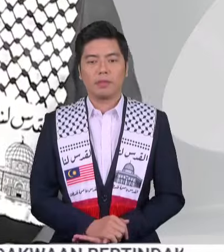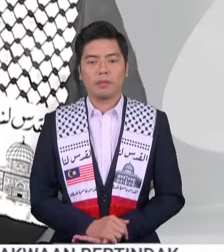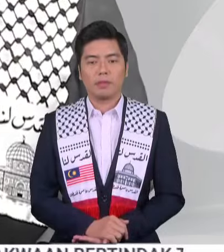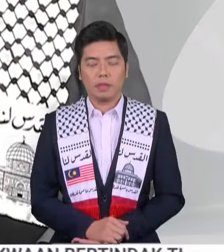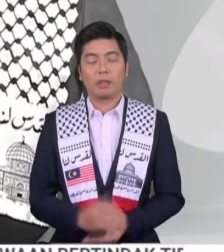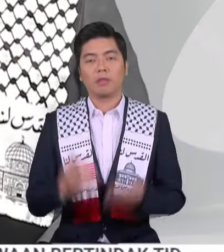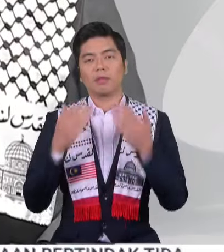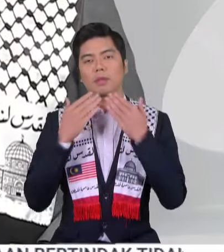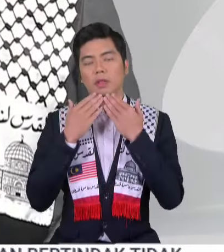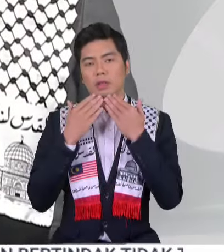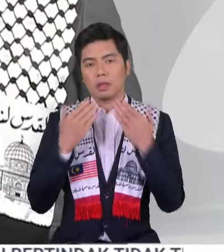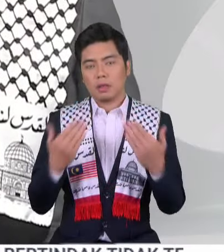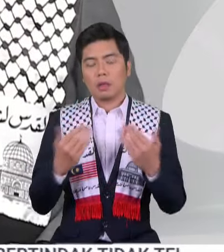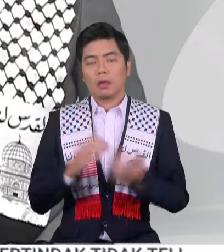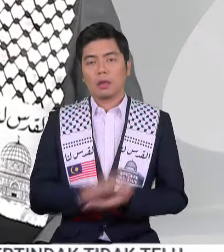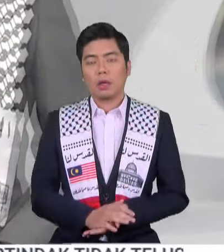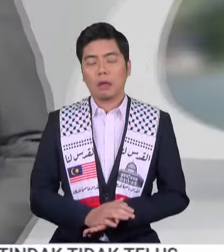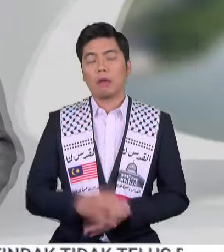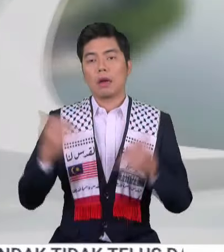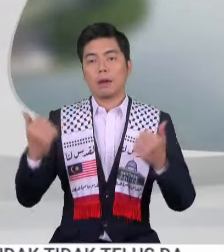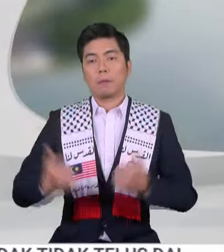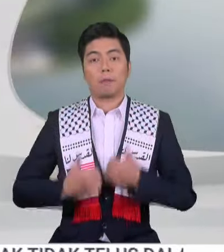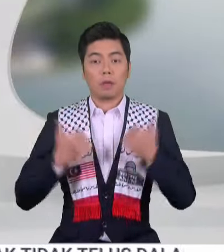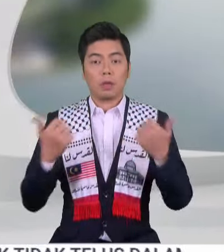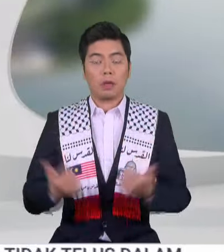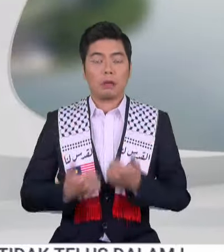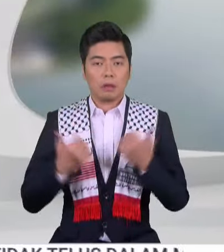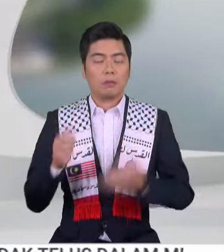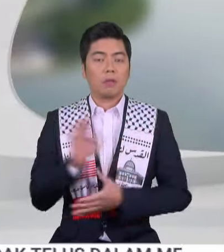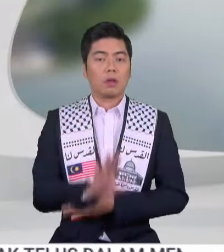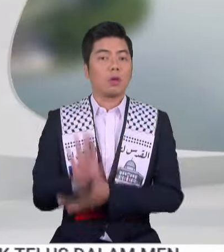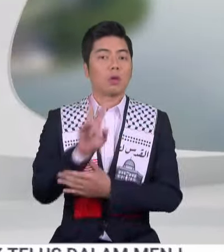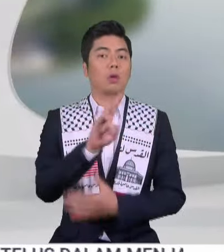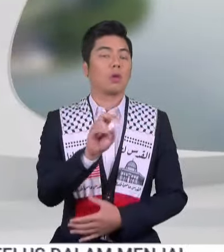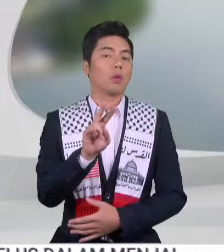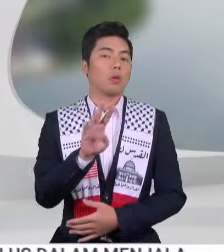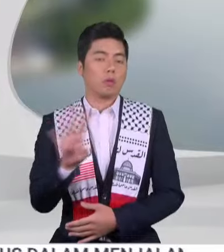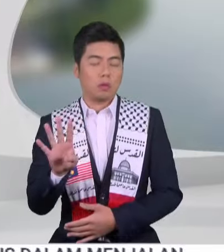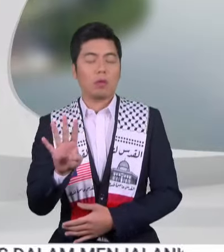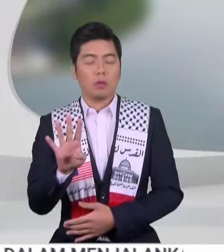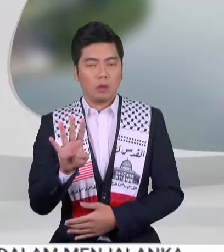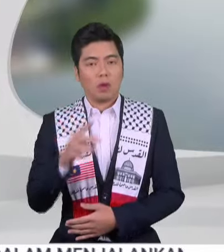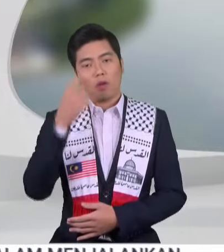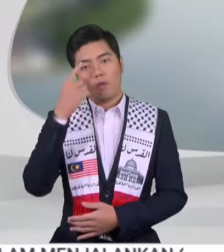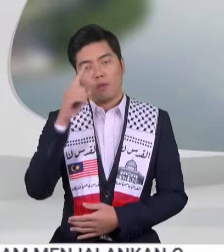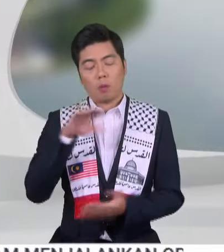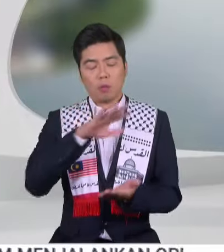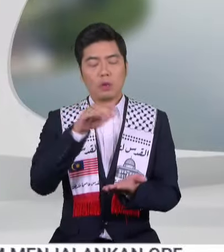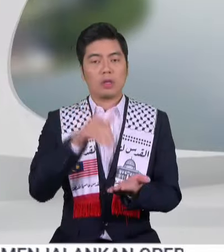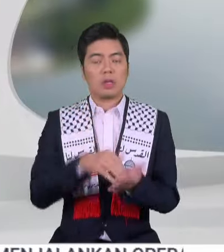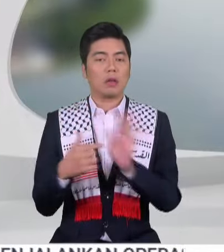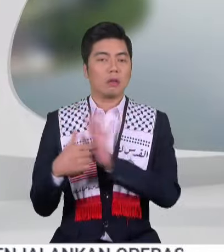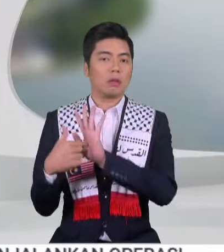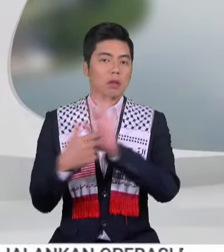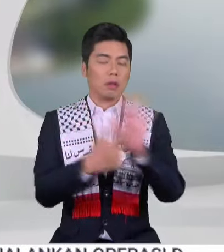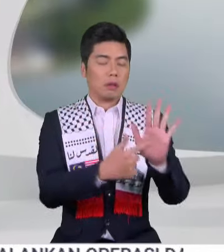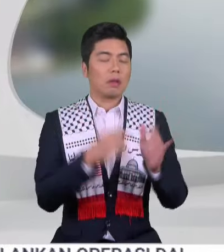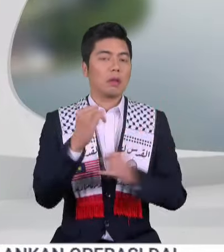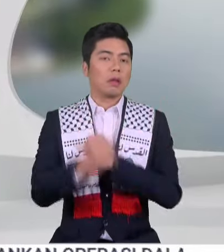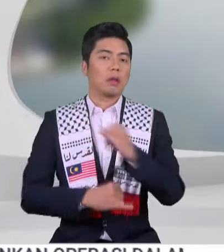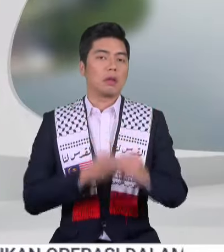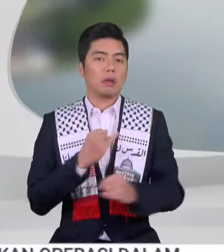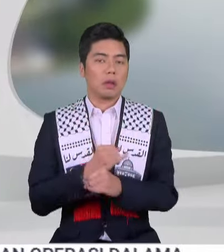Baik, terima kasih Zahira. Sambutan Aidilfitri Madani 2024 peringkat kebangsaan di Pusat Konvensyen Antarabangsa